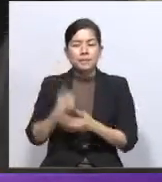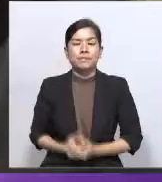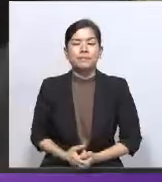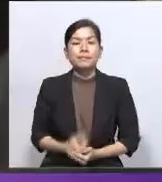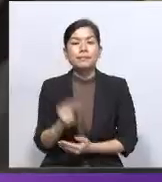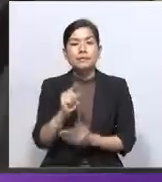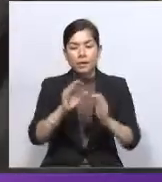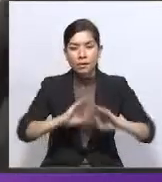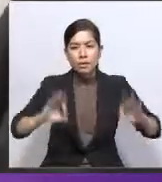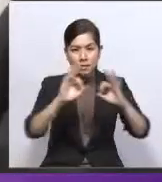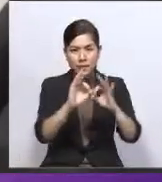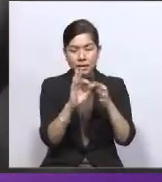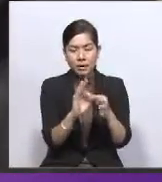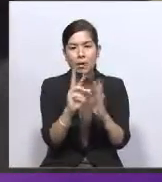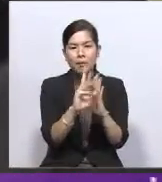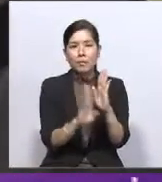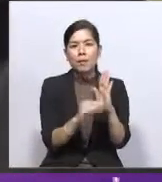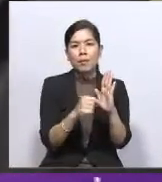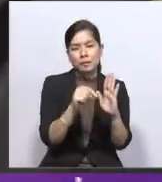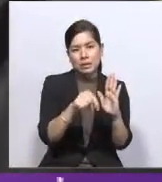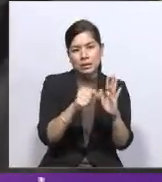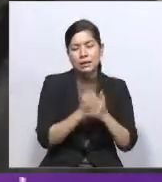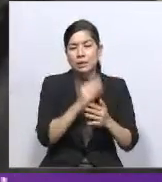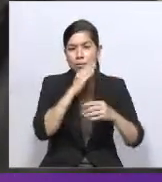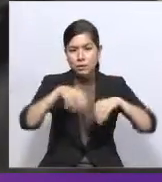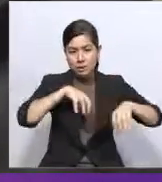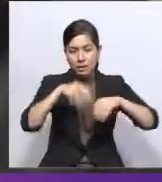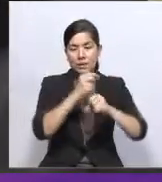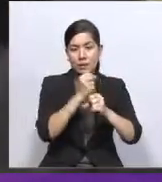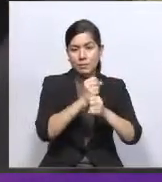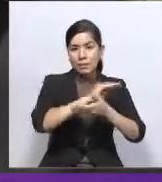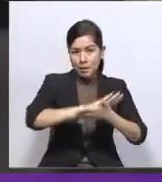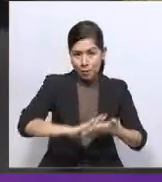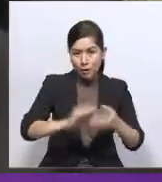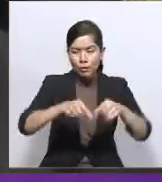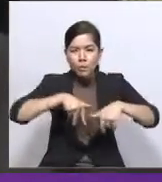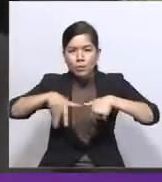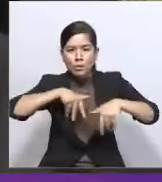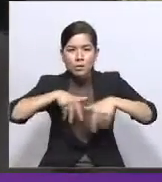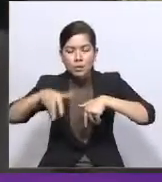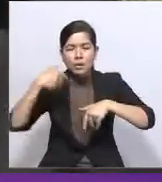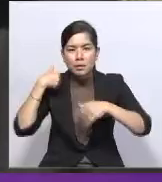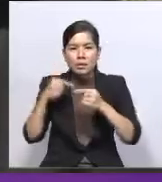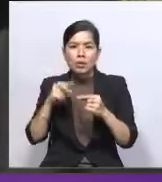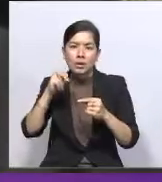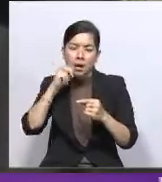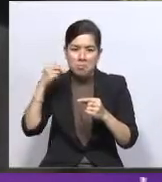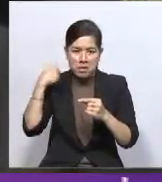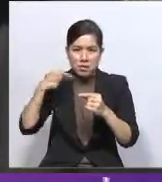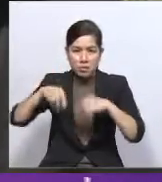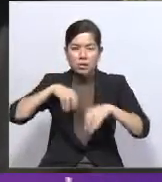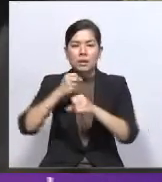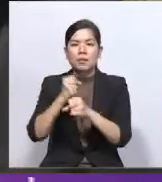โดยที่ระบบนี้ทั้งหมดนี้เมื่อติดตั้งเสร็จแล้วนะครับชุมชนก็จะมีน้ำใช้อยู่ตล